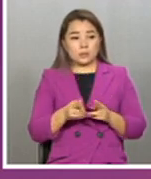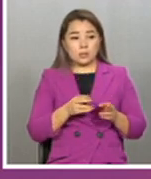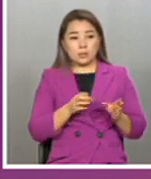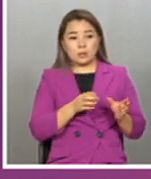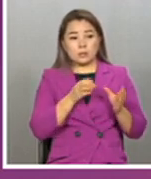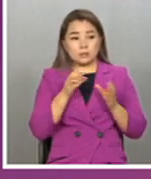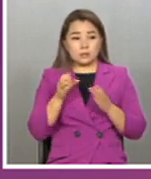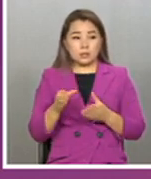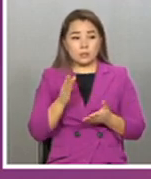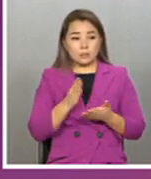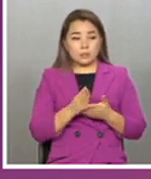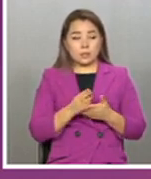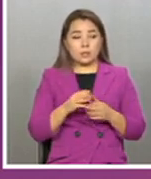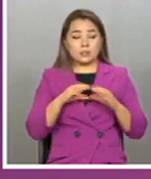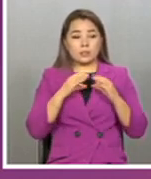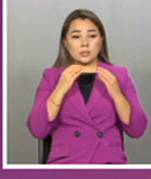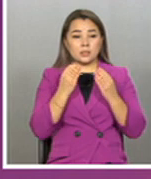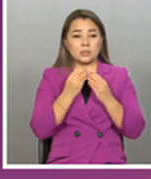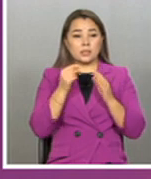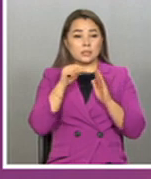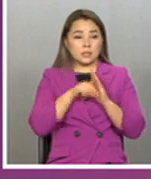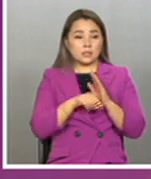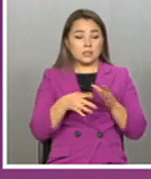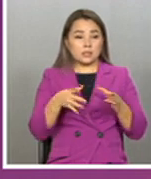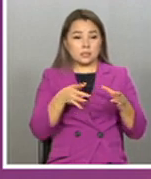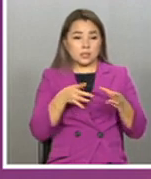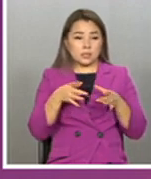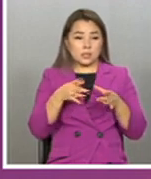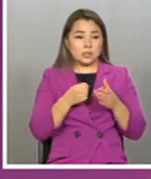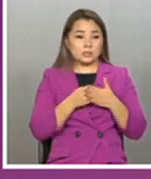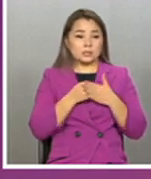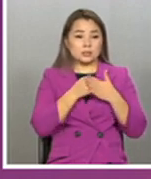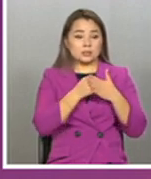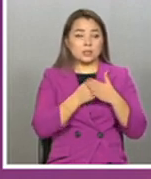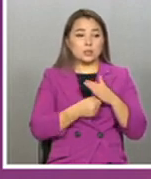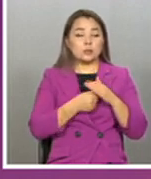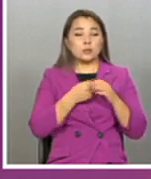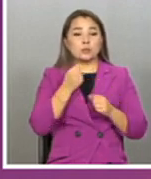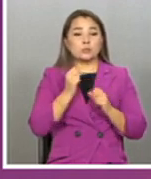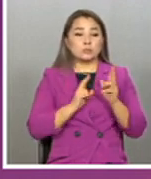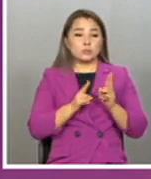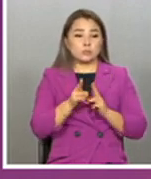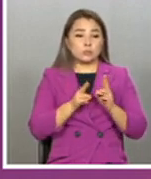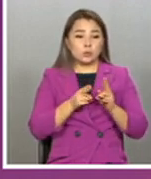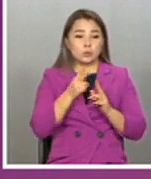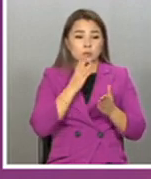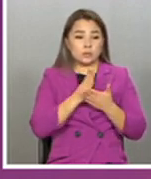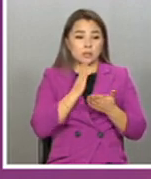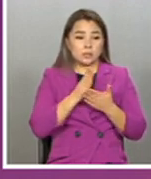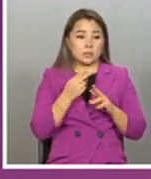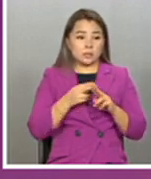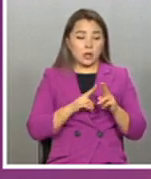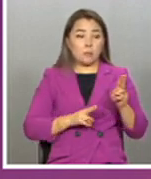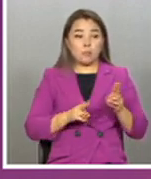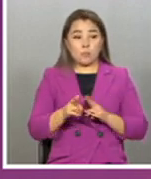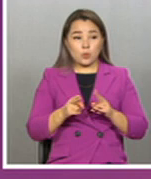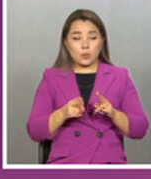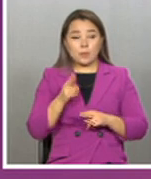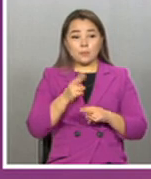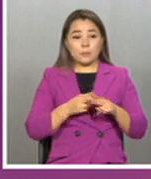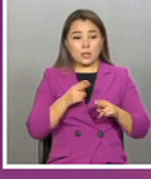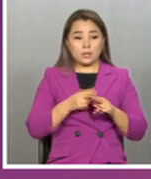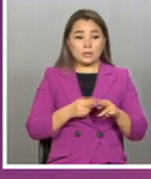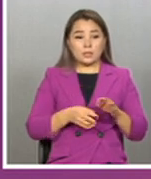затым цилиндрдің ішіндегі қысымының әсерінен қозғалатын поршын. Сонымен бірге біз осы поршынге металл стержен